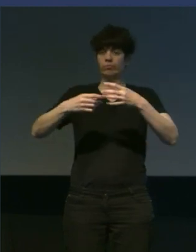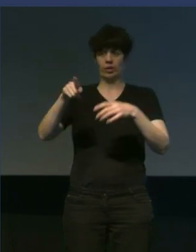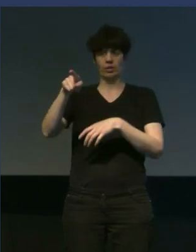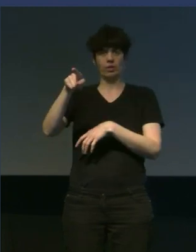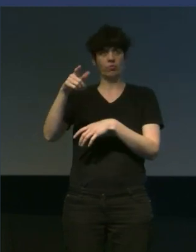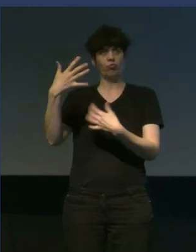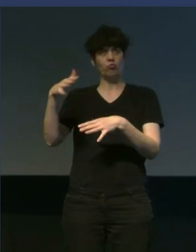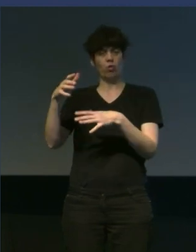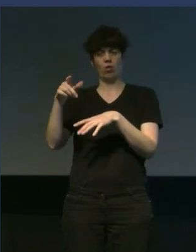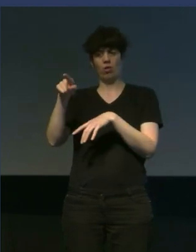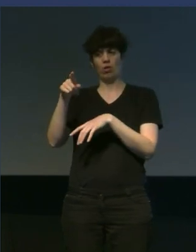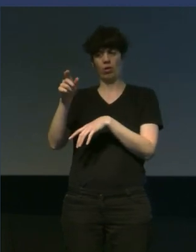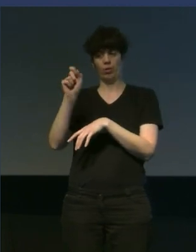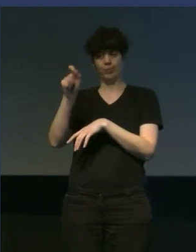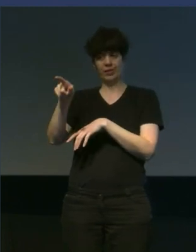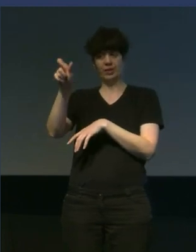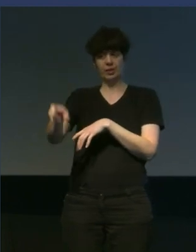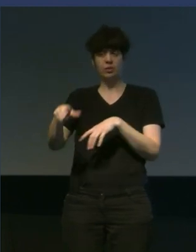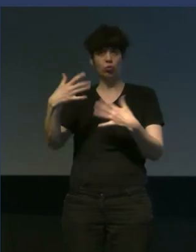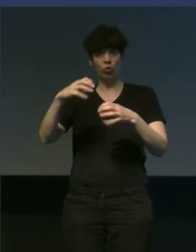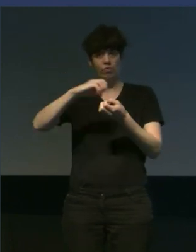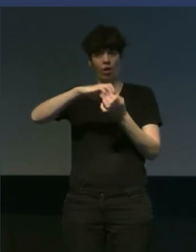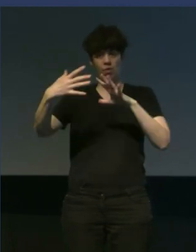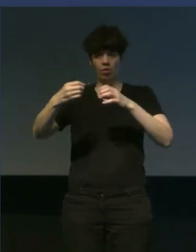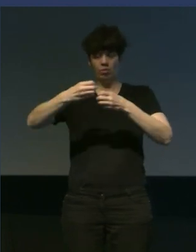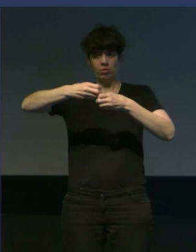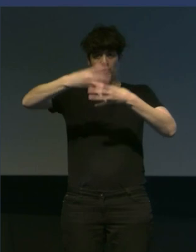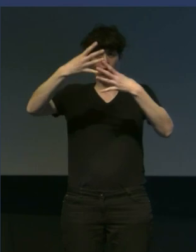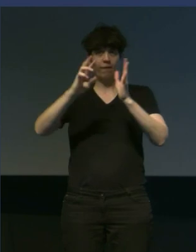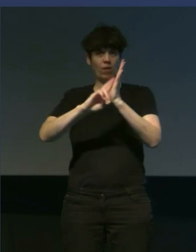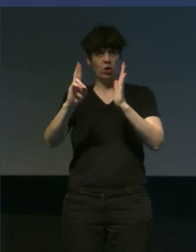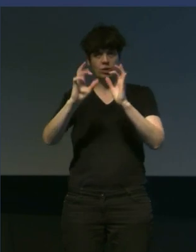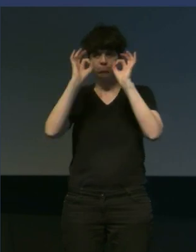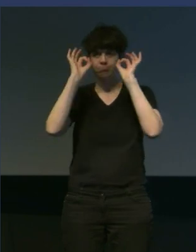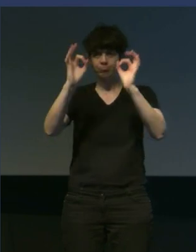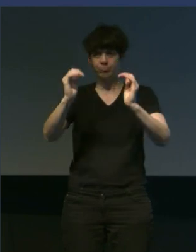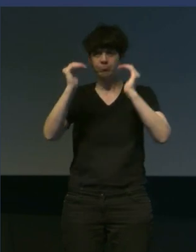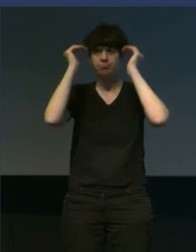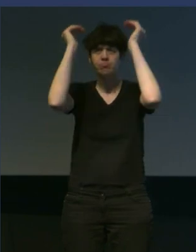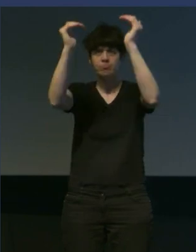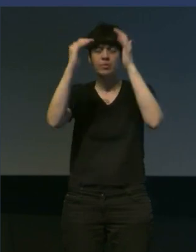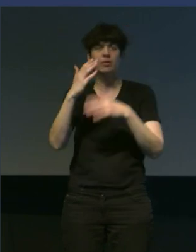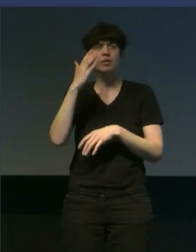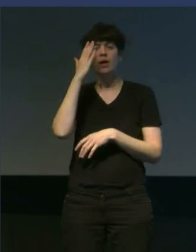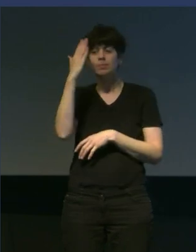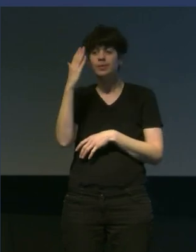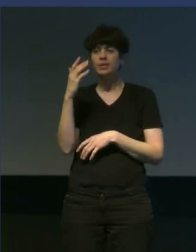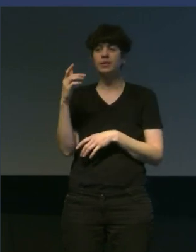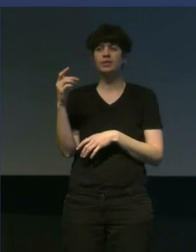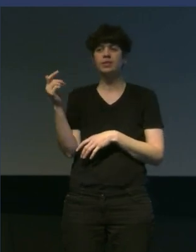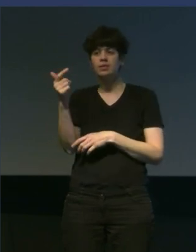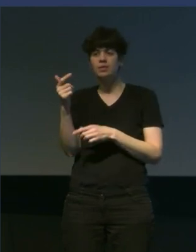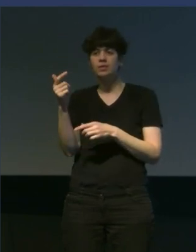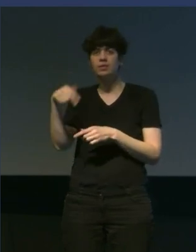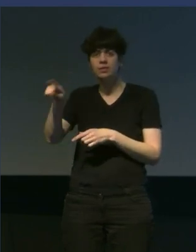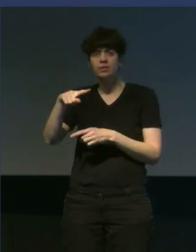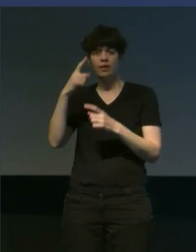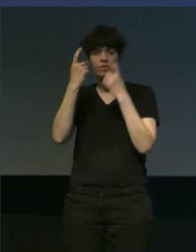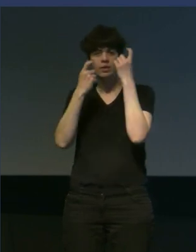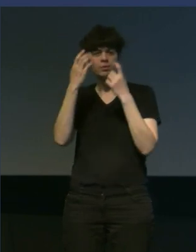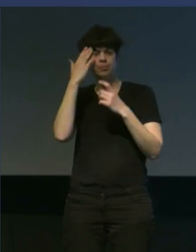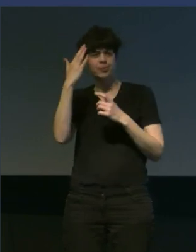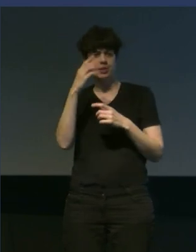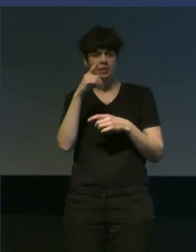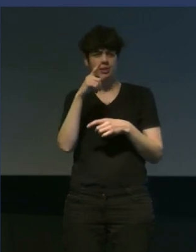sa communauté sur Internet et sur les réseaux sociaux. Donc, ils se sont dit, si on peut écrire des articles à